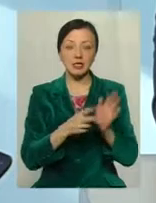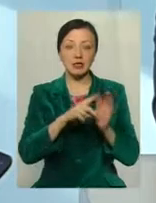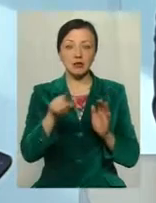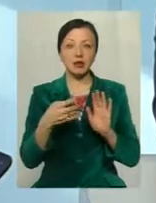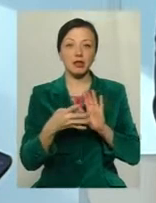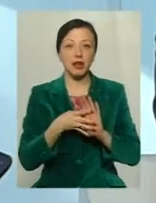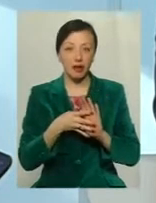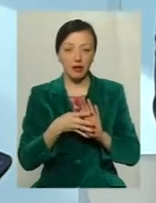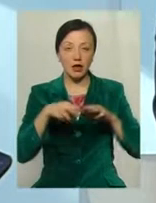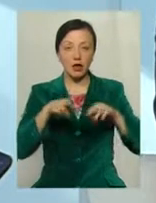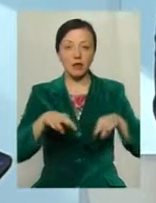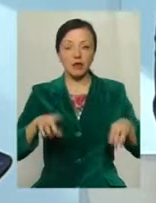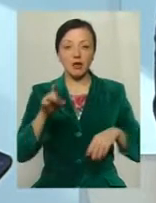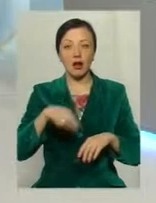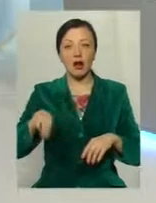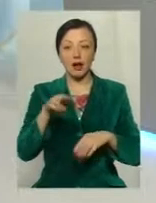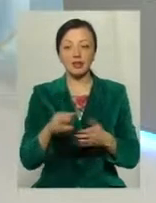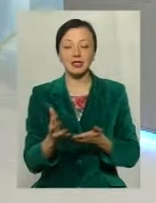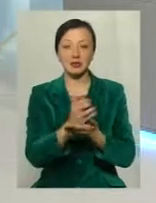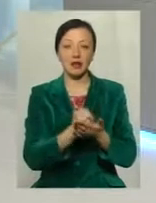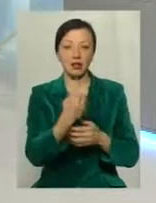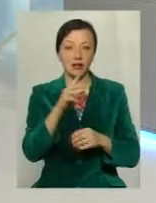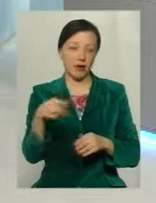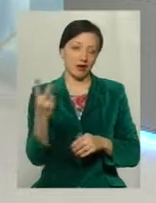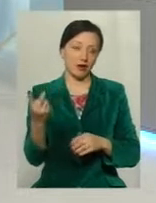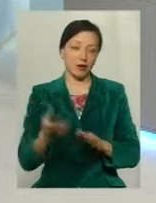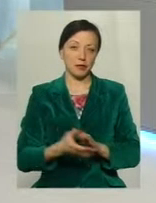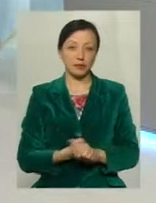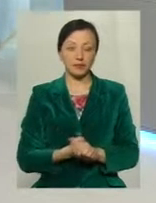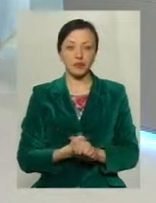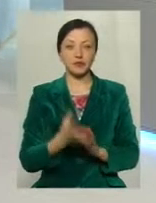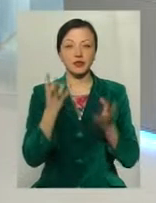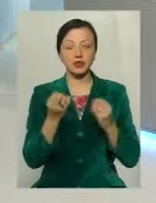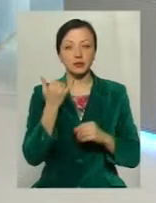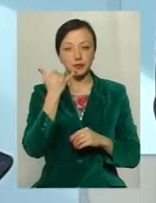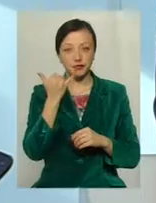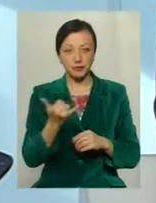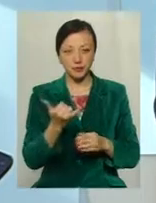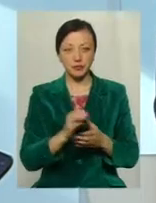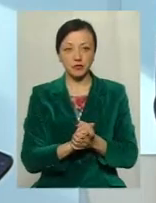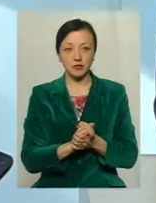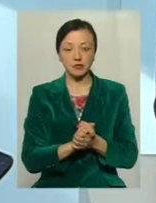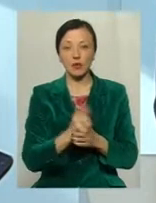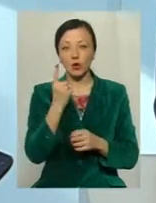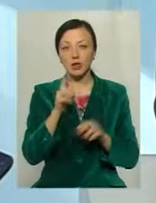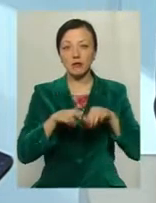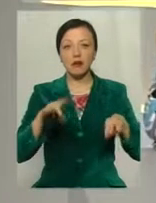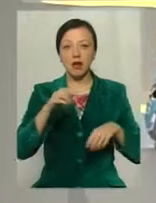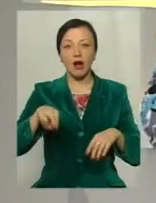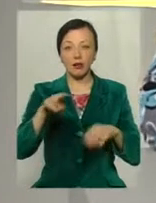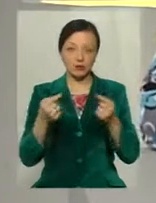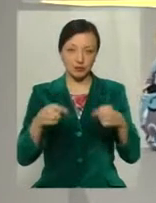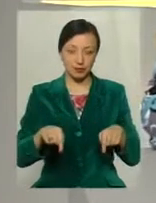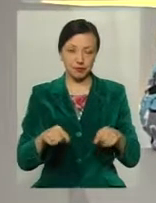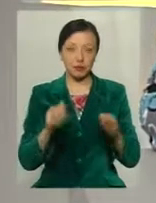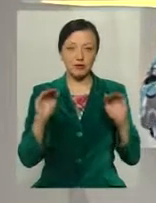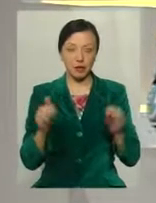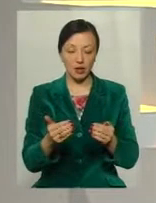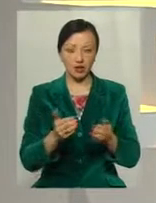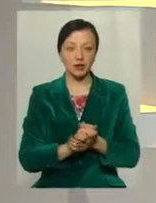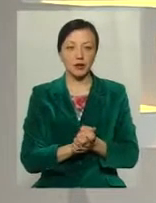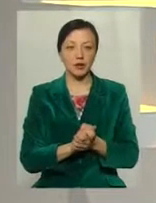7,4 мільярда виділяли коштів і платили пенсії людям, із них збирали в області 3,4 мільярда, то вже в